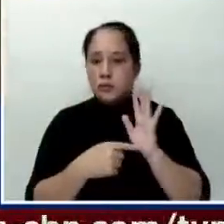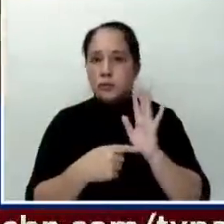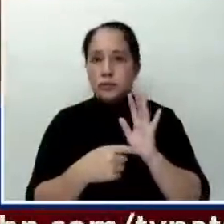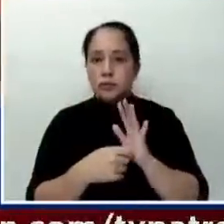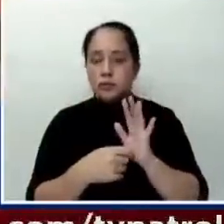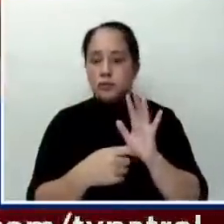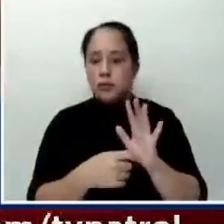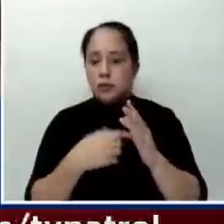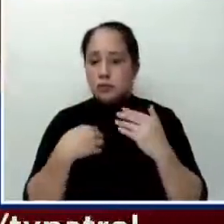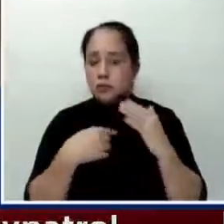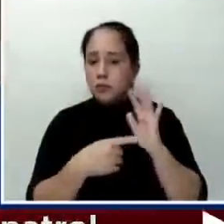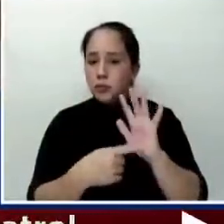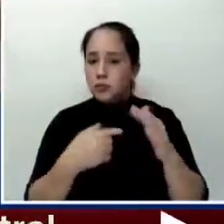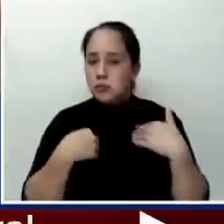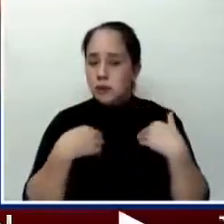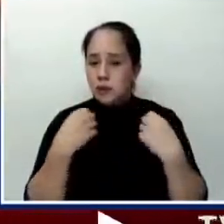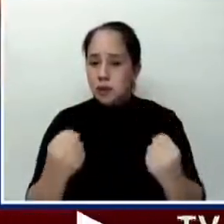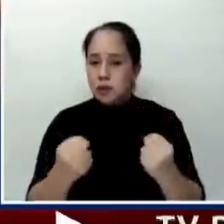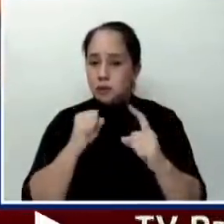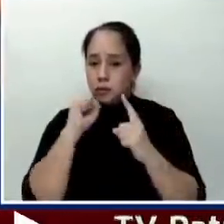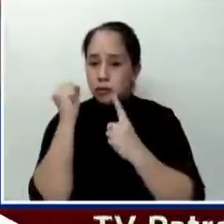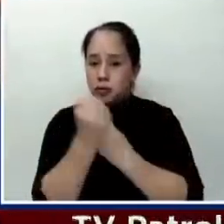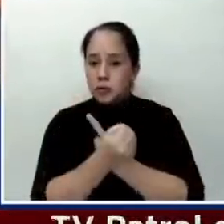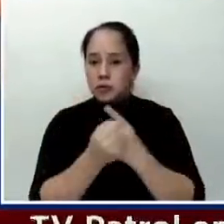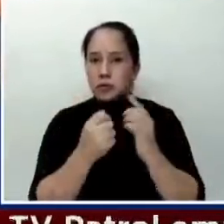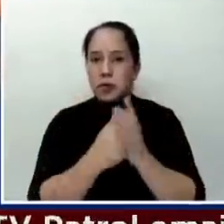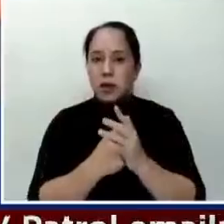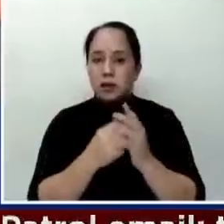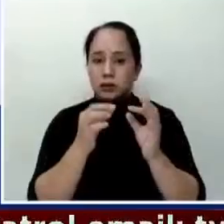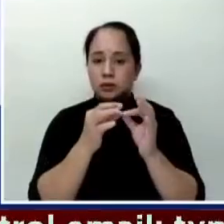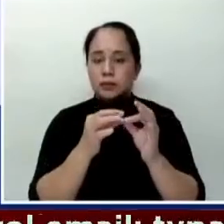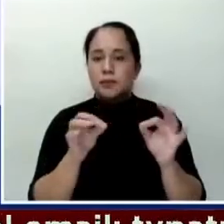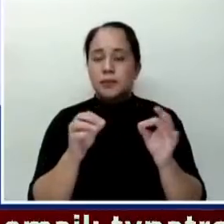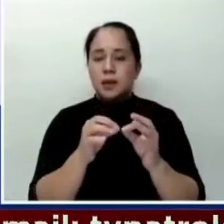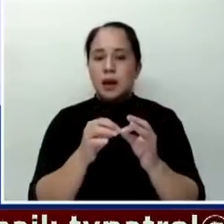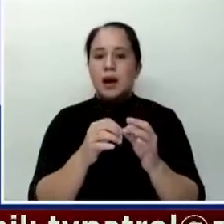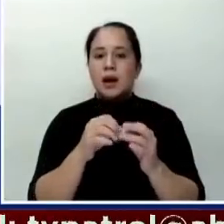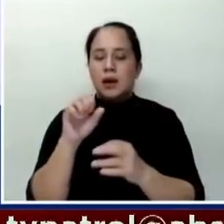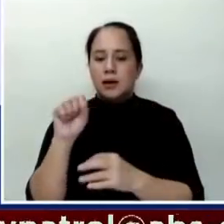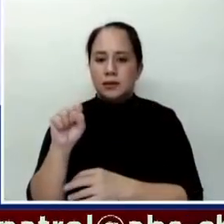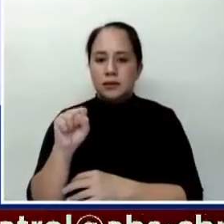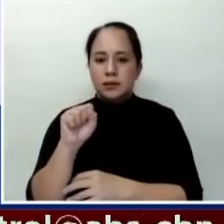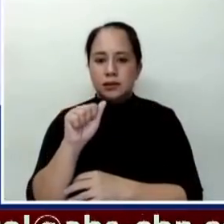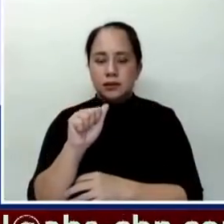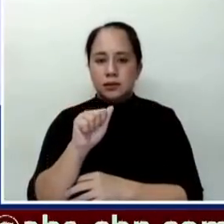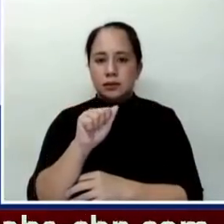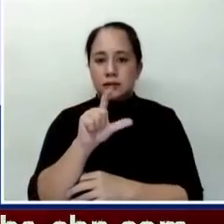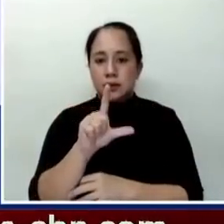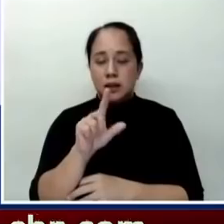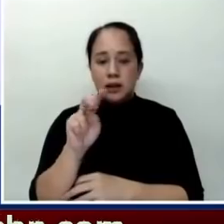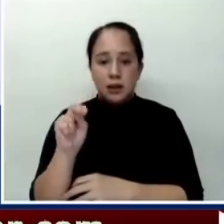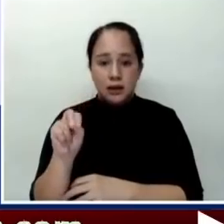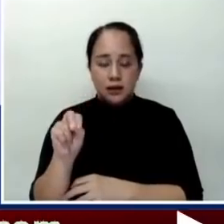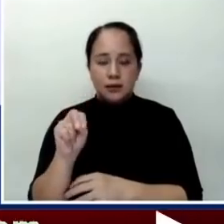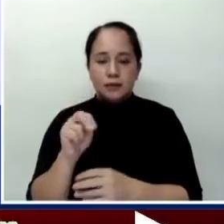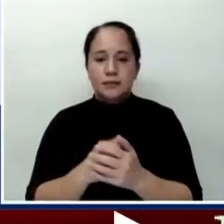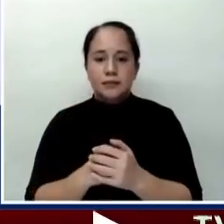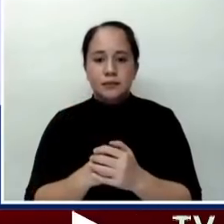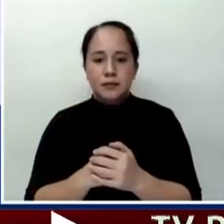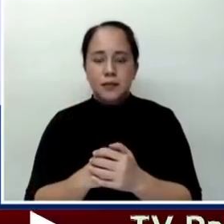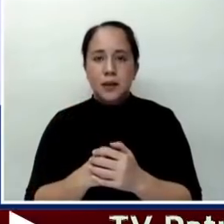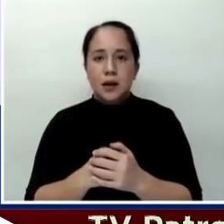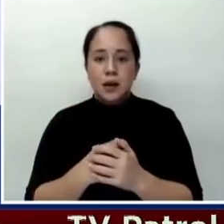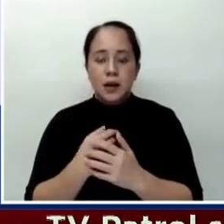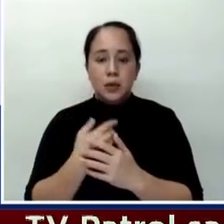kanyang kalusugan at maging ang kanyang statement of assets, liabilities, and net worth o SALN.